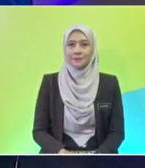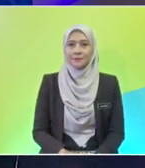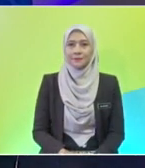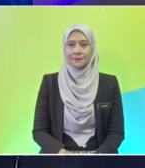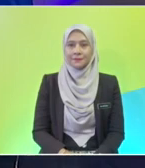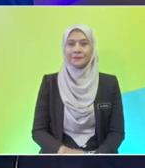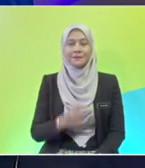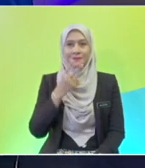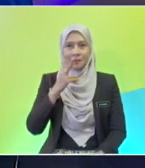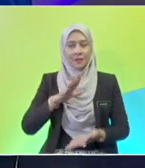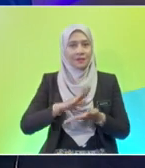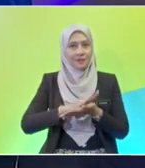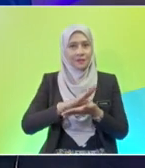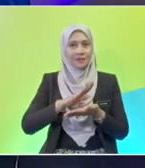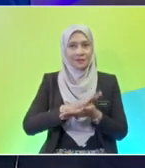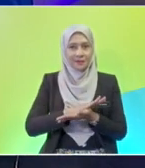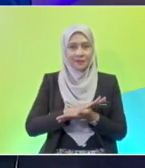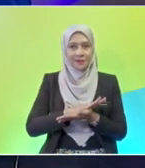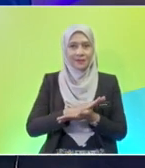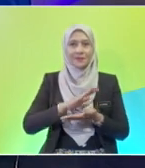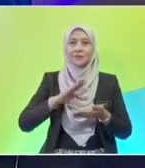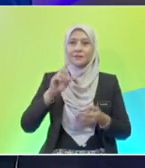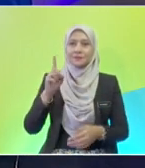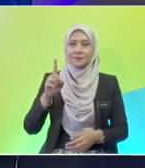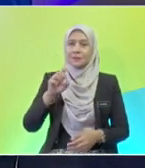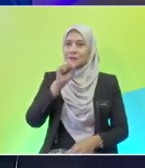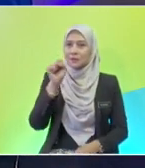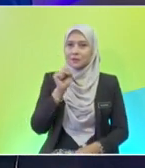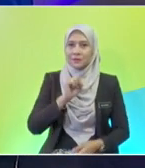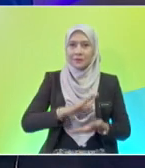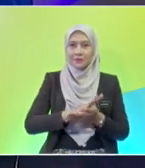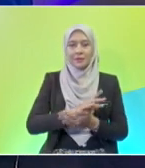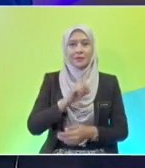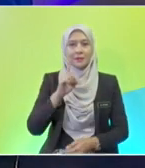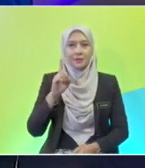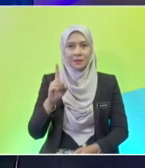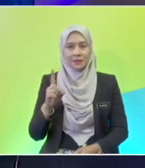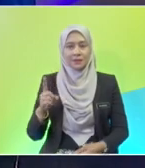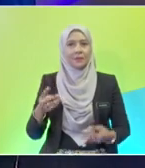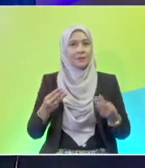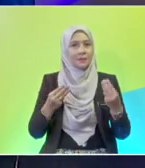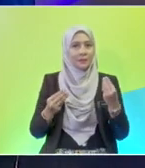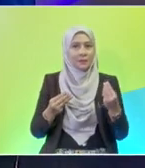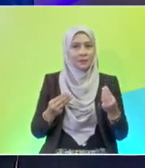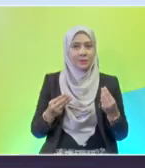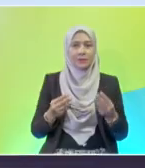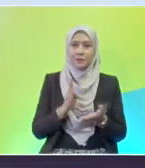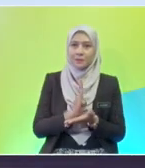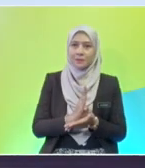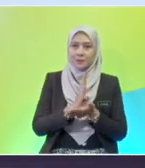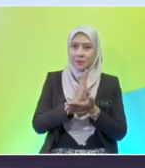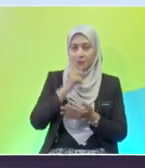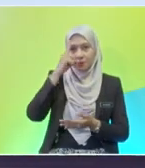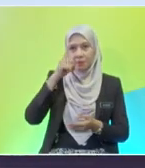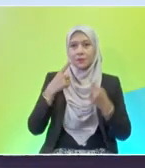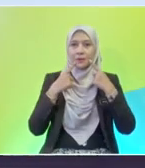dalam soal dan itu tercatat semuanya kita buat latihan banyak-banyak dan kita tulis jawaban